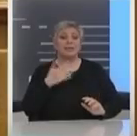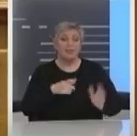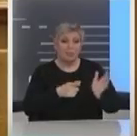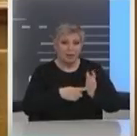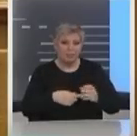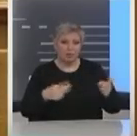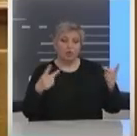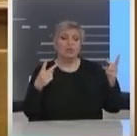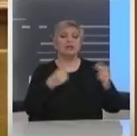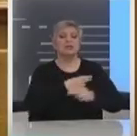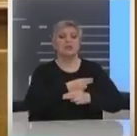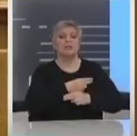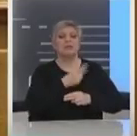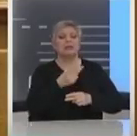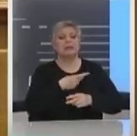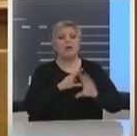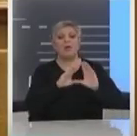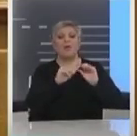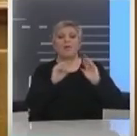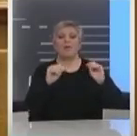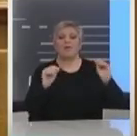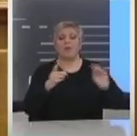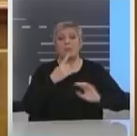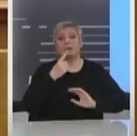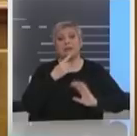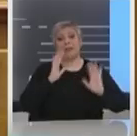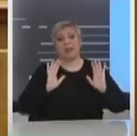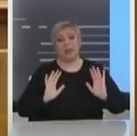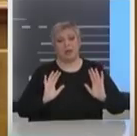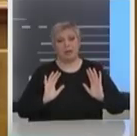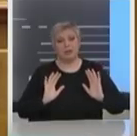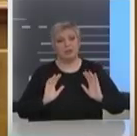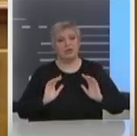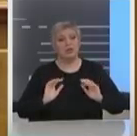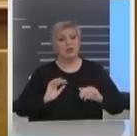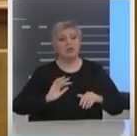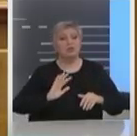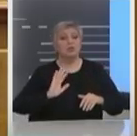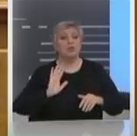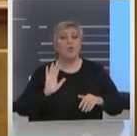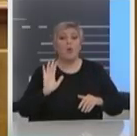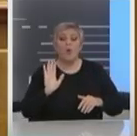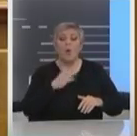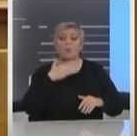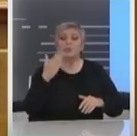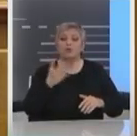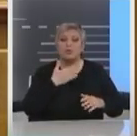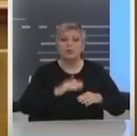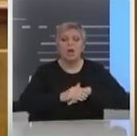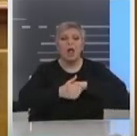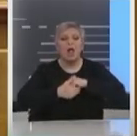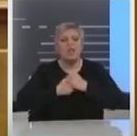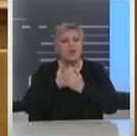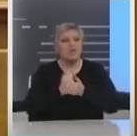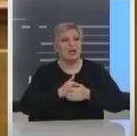σταματήστε επιτέλους να αφήνετε υπονοούμενα ότι οποιοδήποτε έχει μια αυξημένη ευαισθησία για το θέμα αυτό είναι